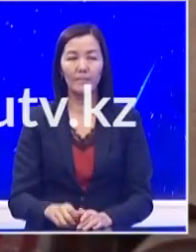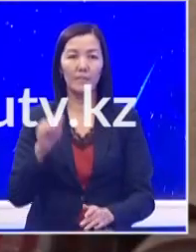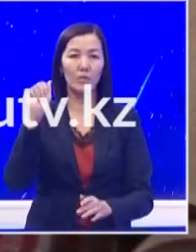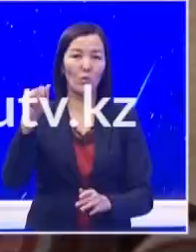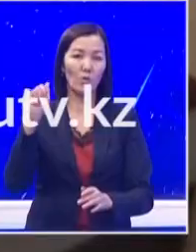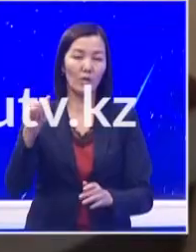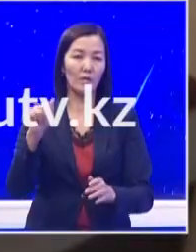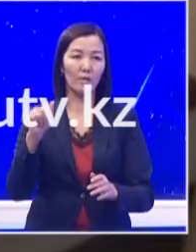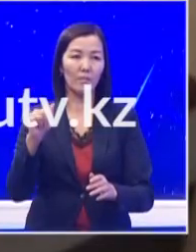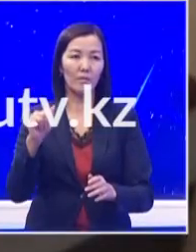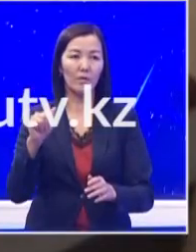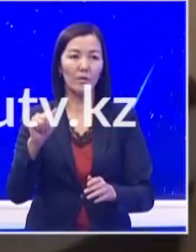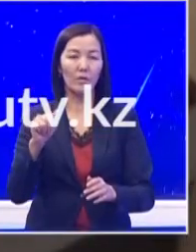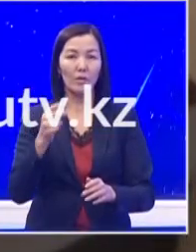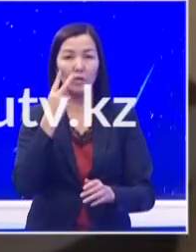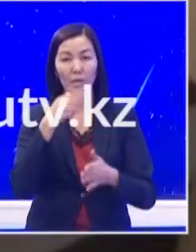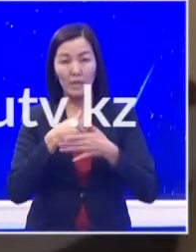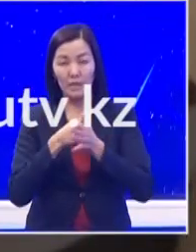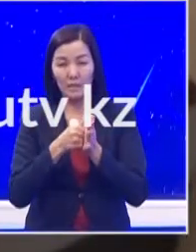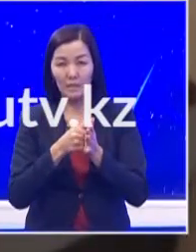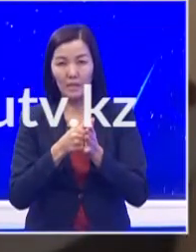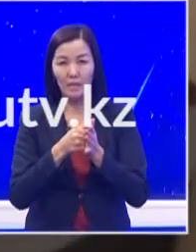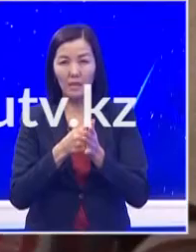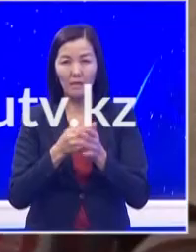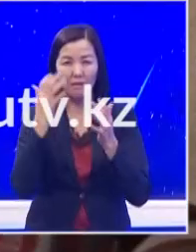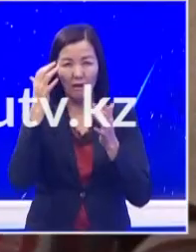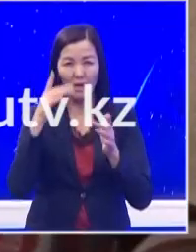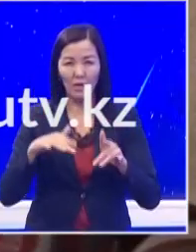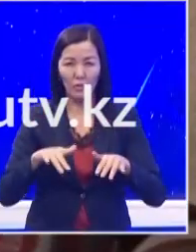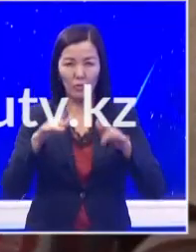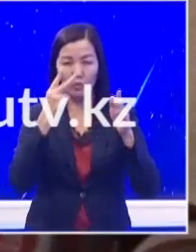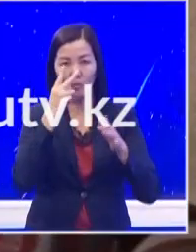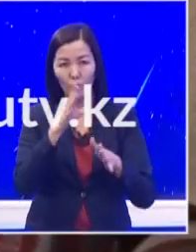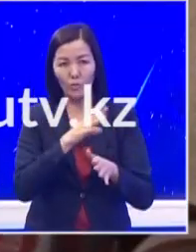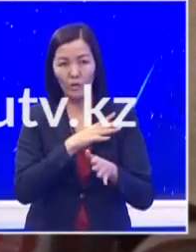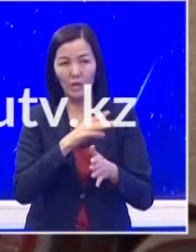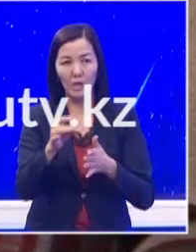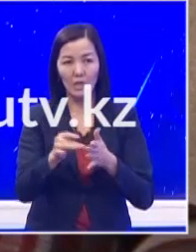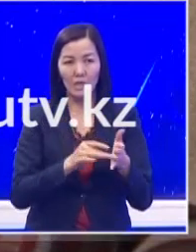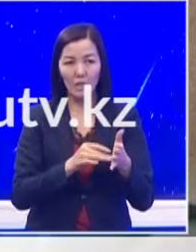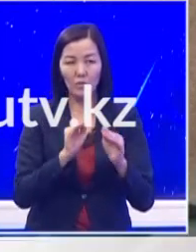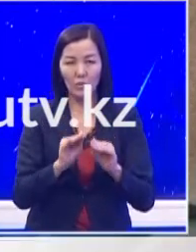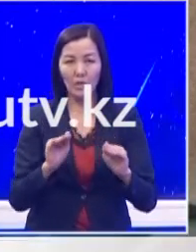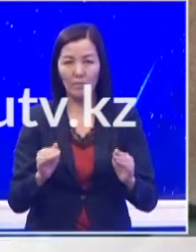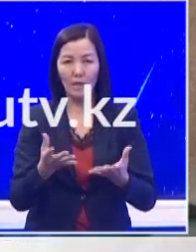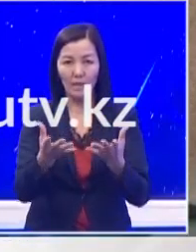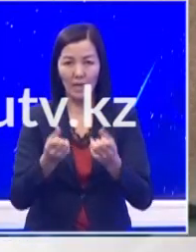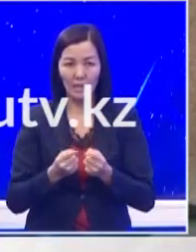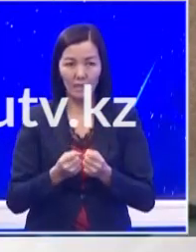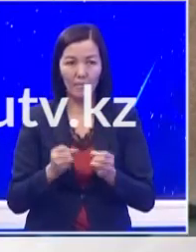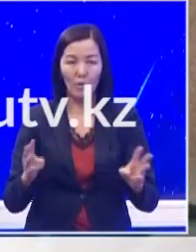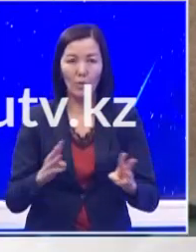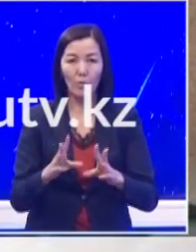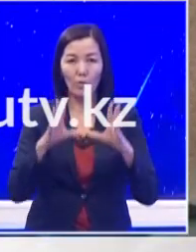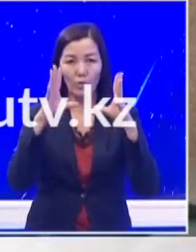есігінен қара түтін шыққан көрдім. Қарындасын екі баласы болды үйде. Солар деревьеге кіргізіп алдында жаңағы өртті